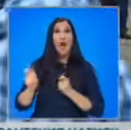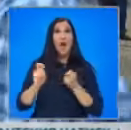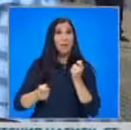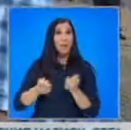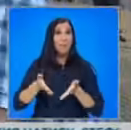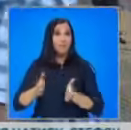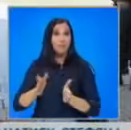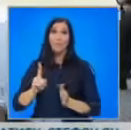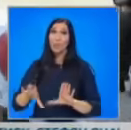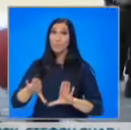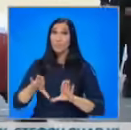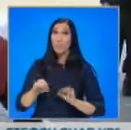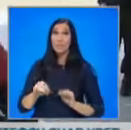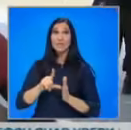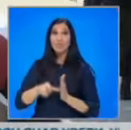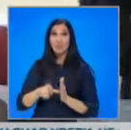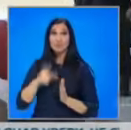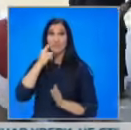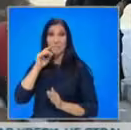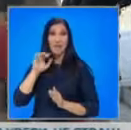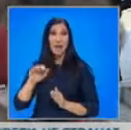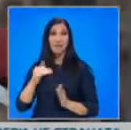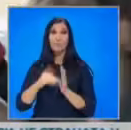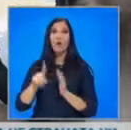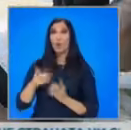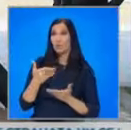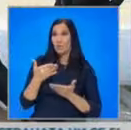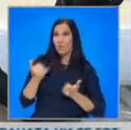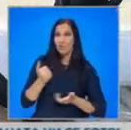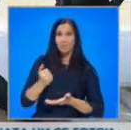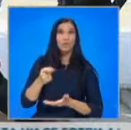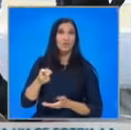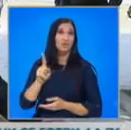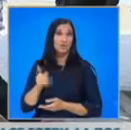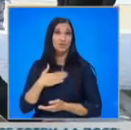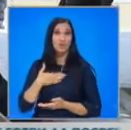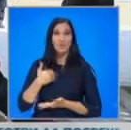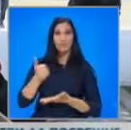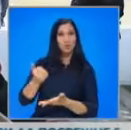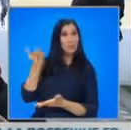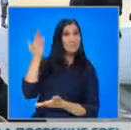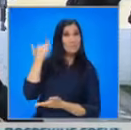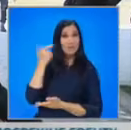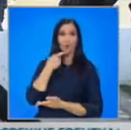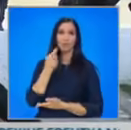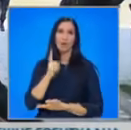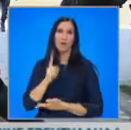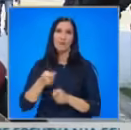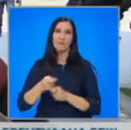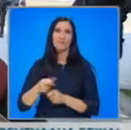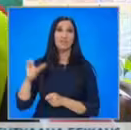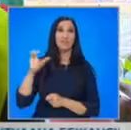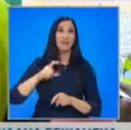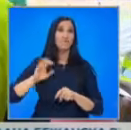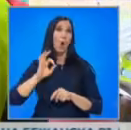да поема срокове за 1,5 милиарда, който го няма в бюджета. Това е трябвало да го има в бюджета миналата година, който е правен през септември, октомври